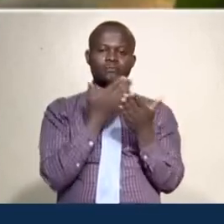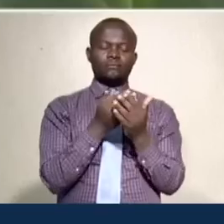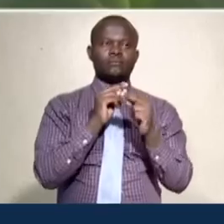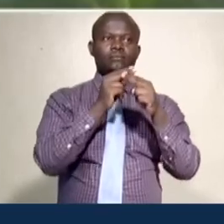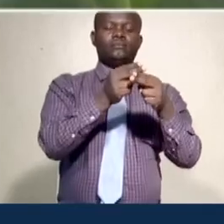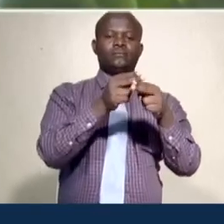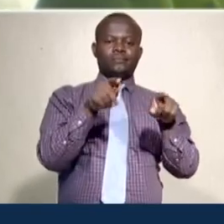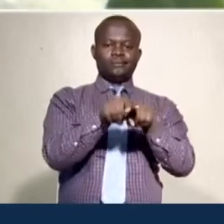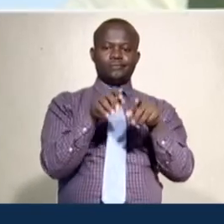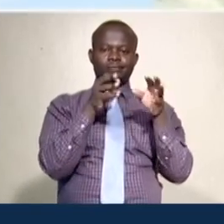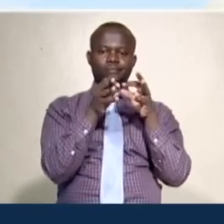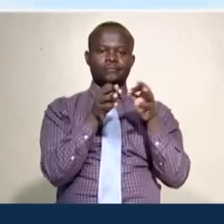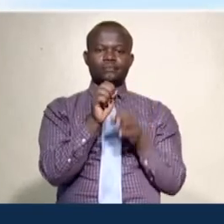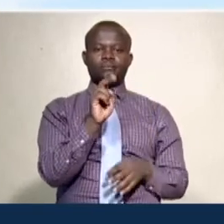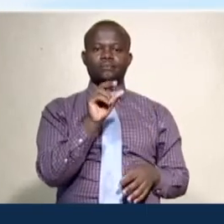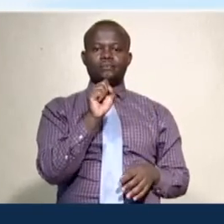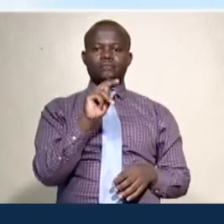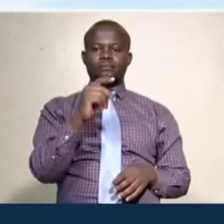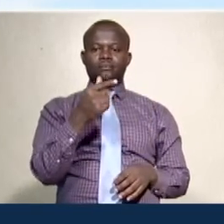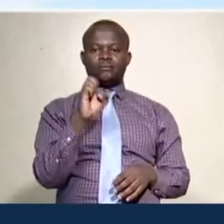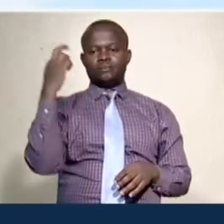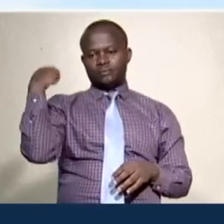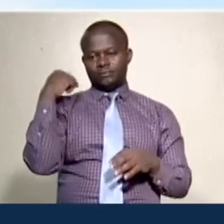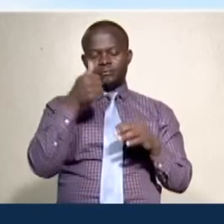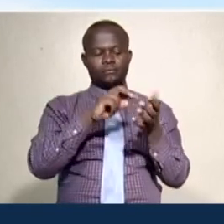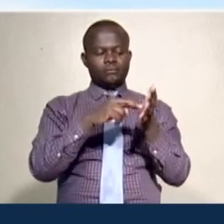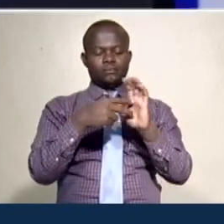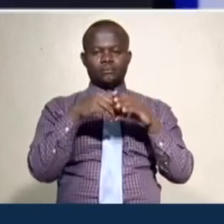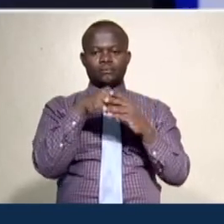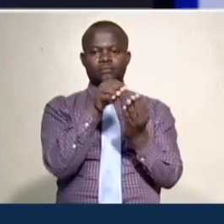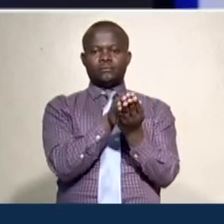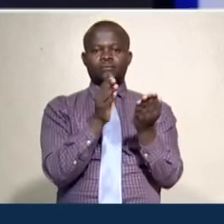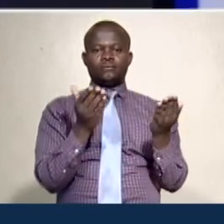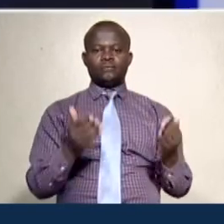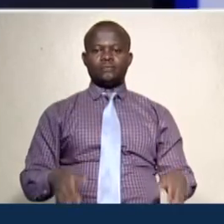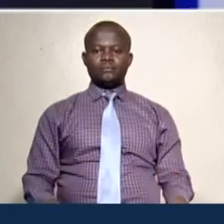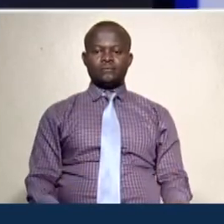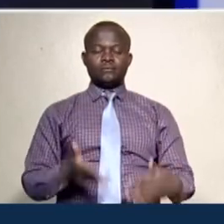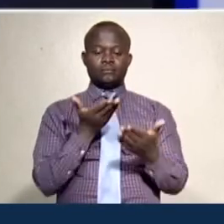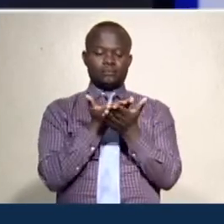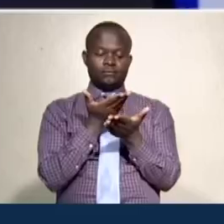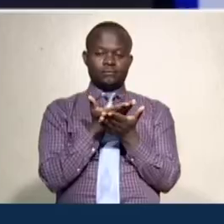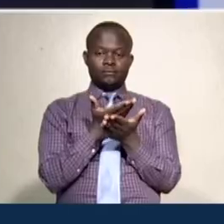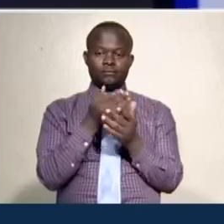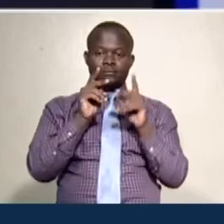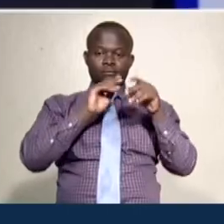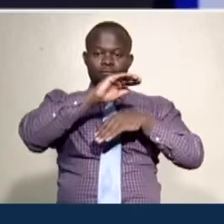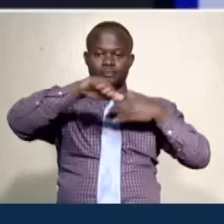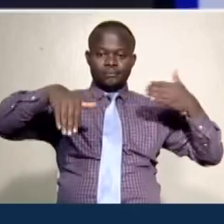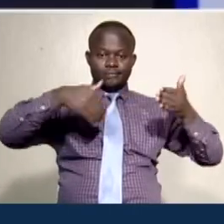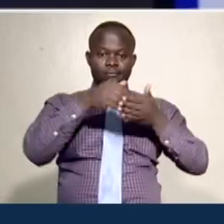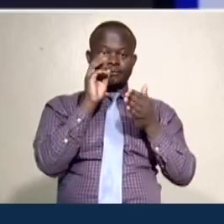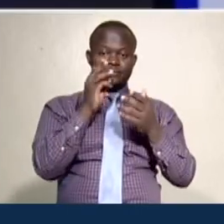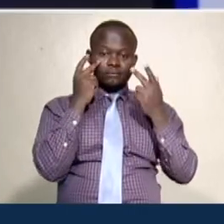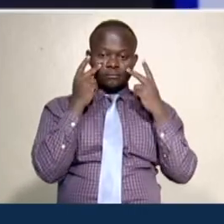nguzanyo nk'uko bisobanurwa na Tuyisenge Alexia ushinzwe uyu mushinga muri iyi banki turasaba abo abantu bose bazabona kuri